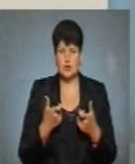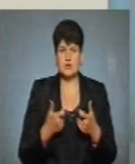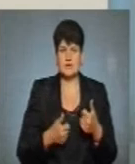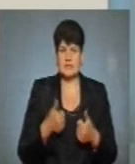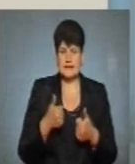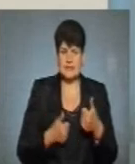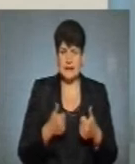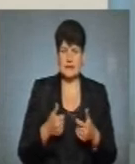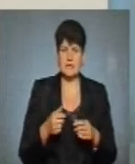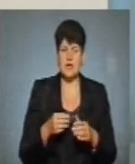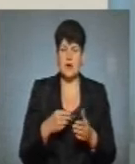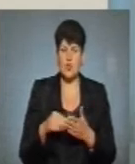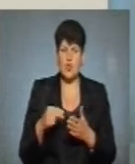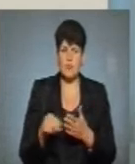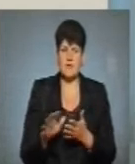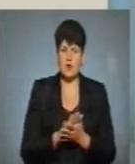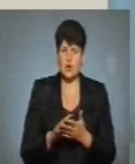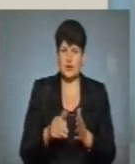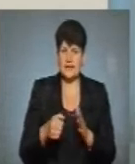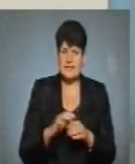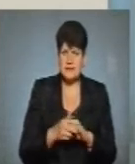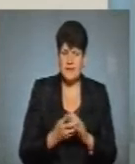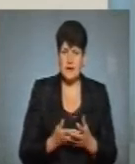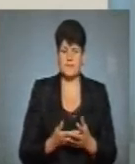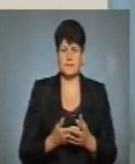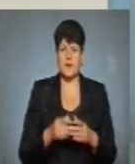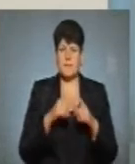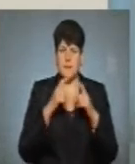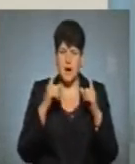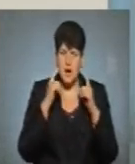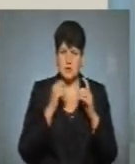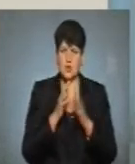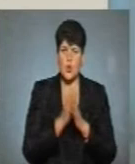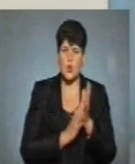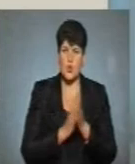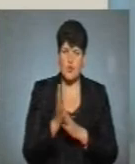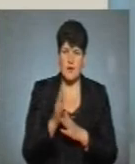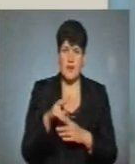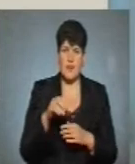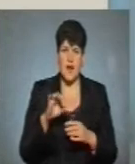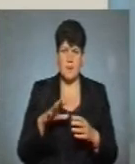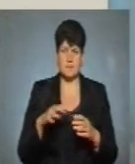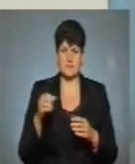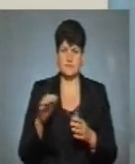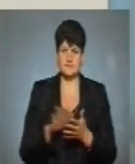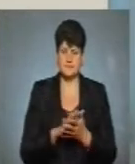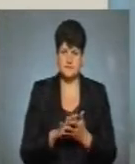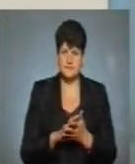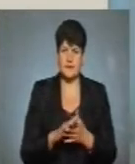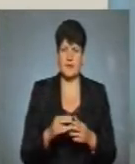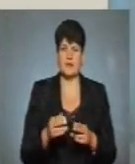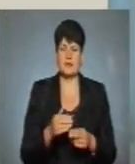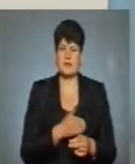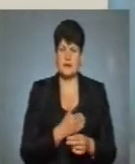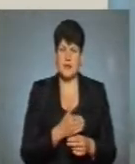дезінфікуючих, антисептиків, масок, рукавиць, кварцевих ламп, безконтактних